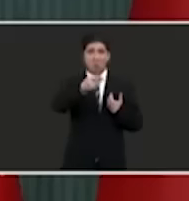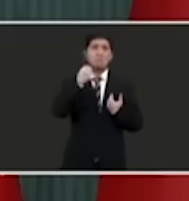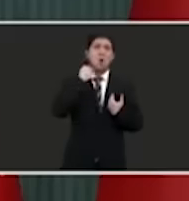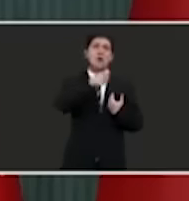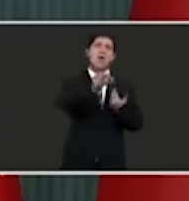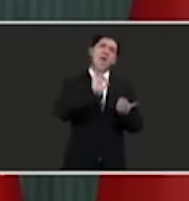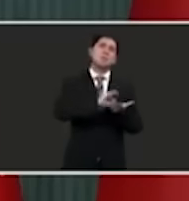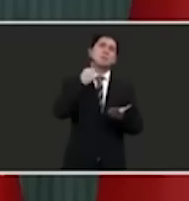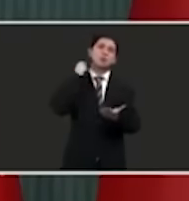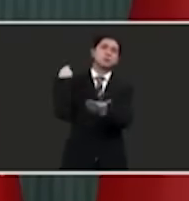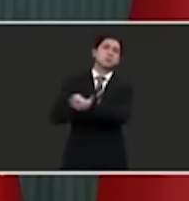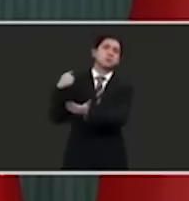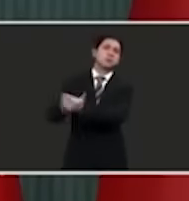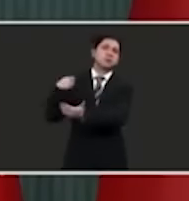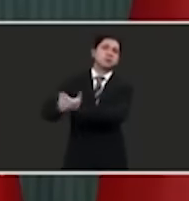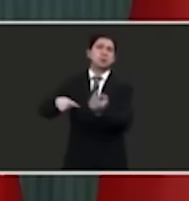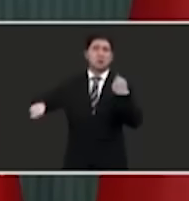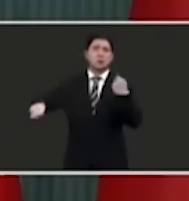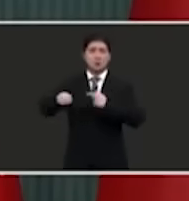ödüyorlar. Sıkıntıları burada.